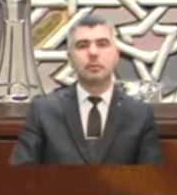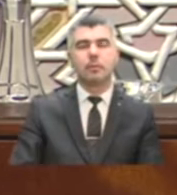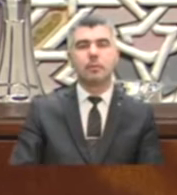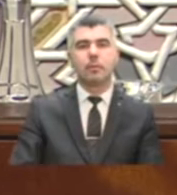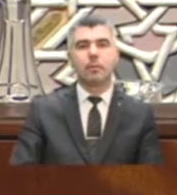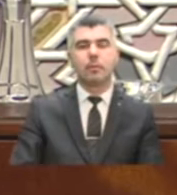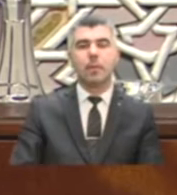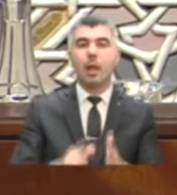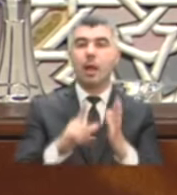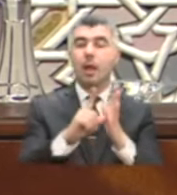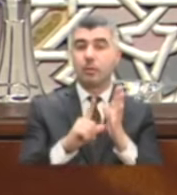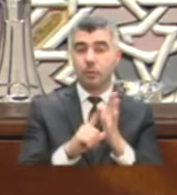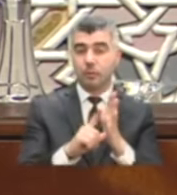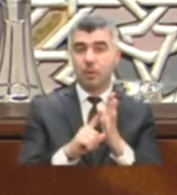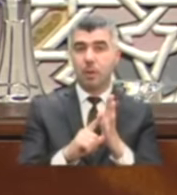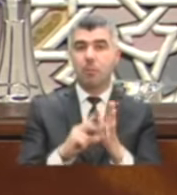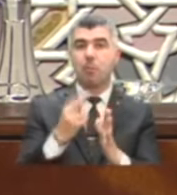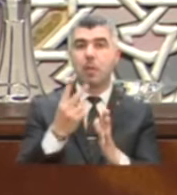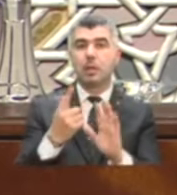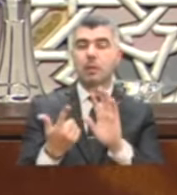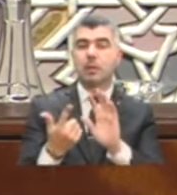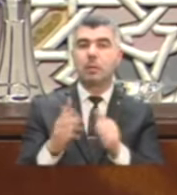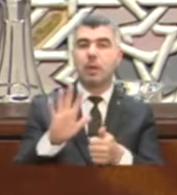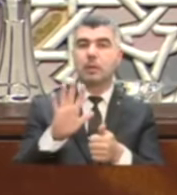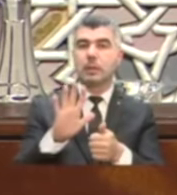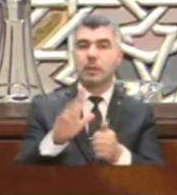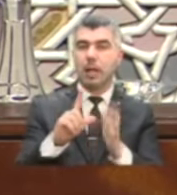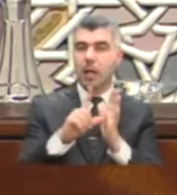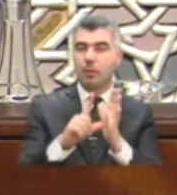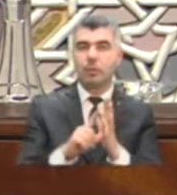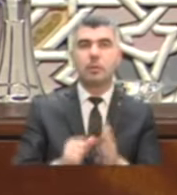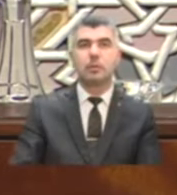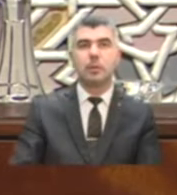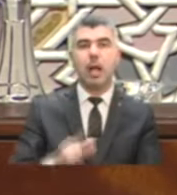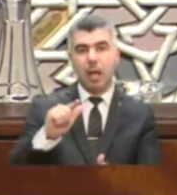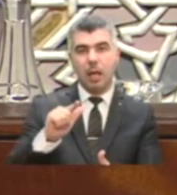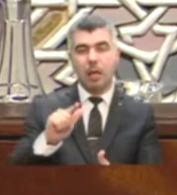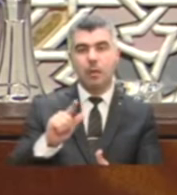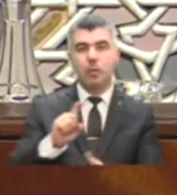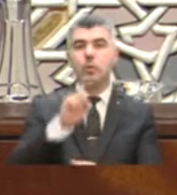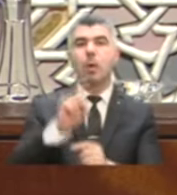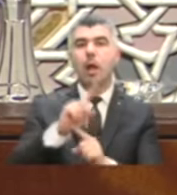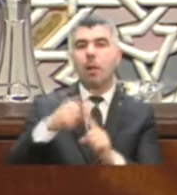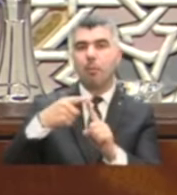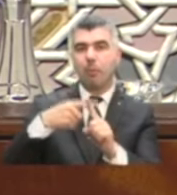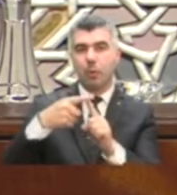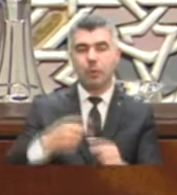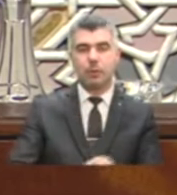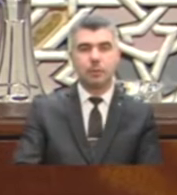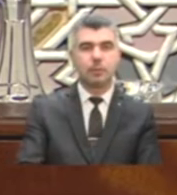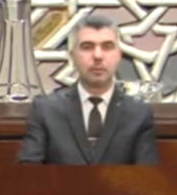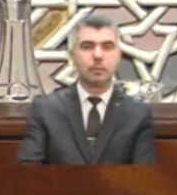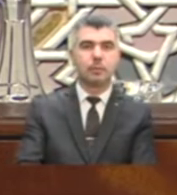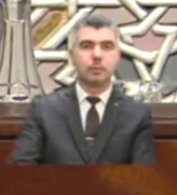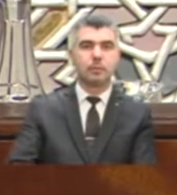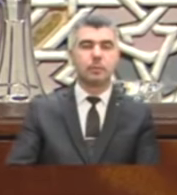طبقا لمقتضيات المادة 267 من النظام الداخلي، هل هناك تعقيبات إضافية؟